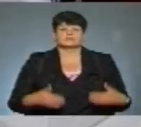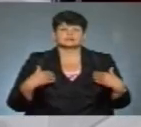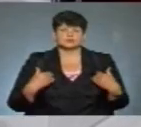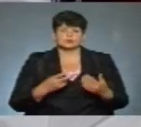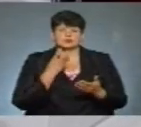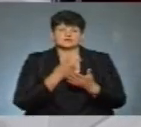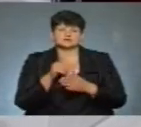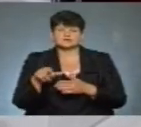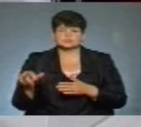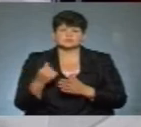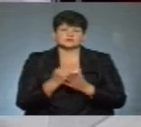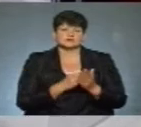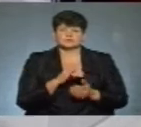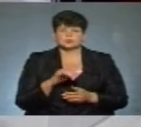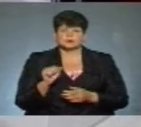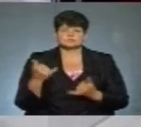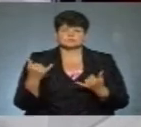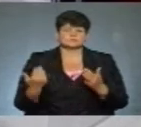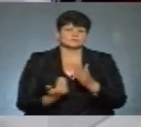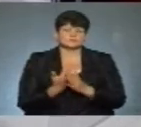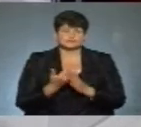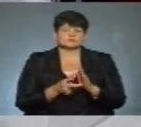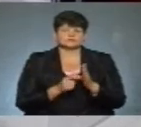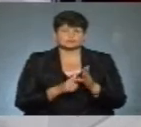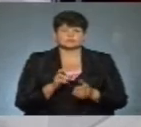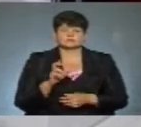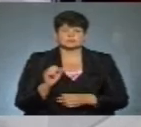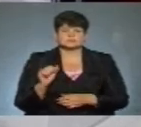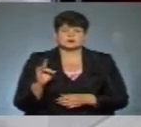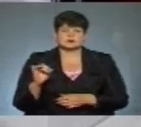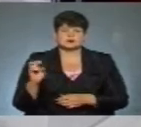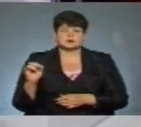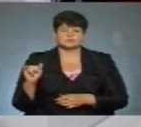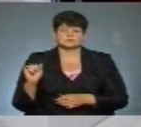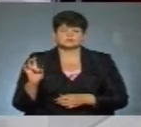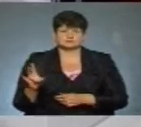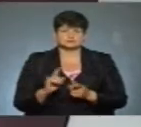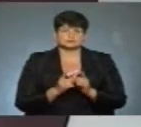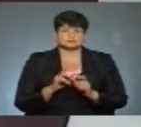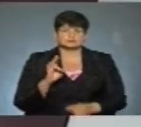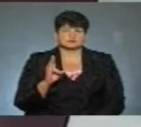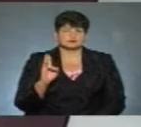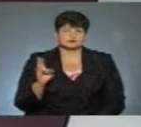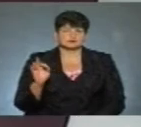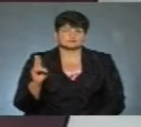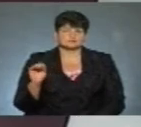глядачів телеканалу ЮА Тернопіль. В ефірі новини. У студії Богдана Сарабун, сурдоперекладачка Надія Коцовська.